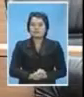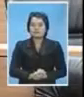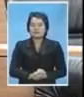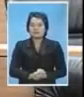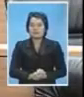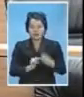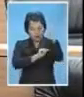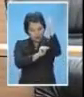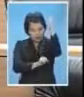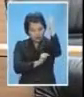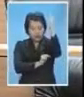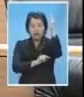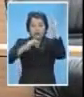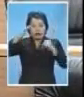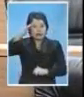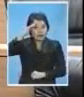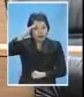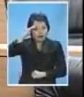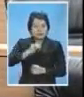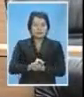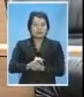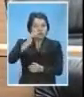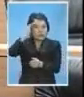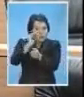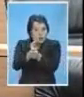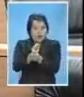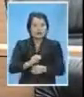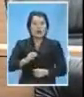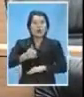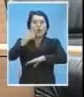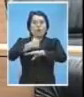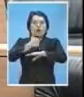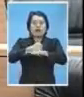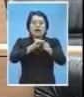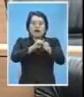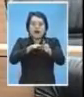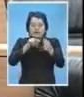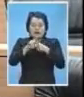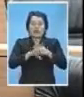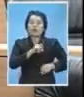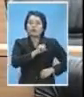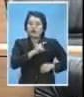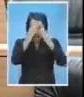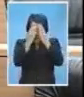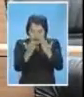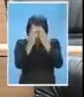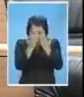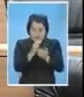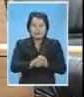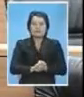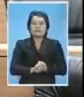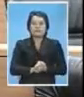าชนทั้งตำรวจทหารโต๊ะครูโต๊ะอิหมัม ครูข้าราช